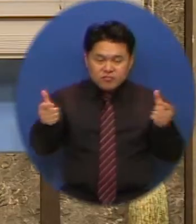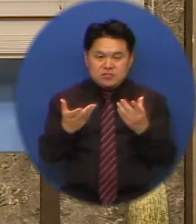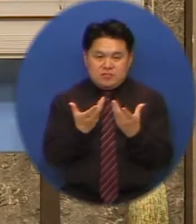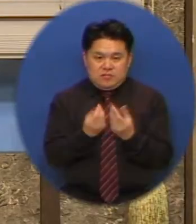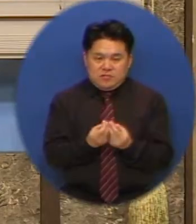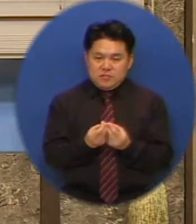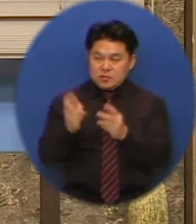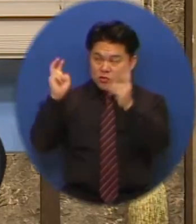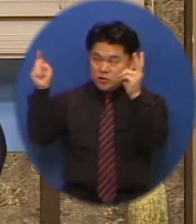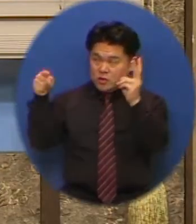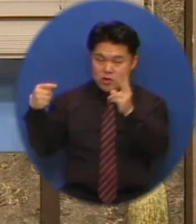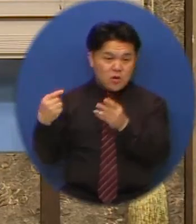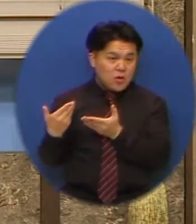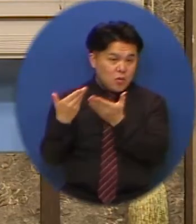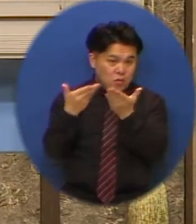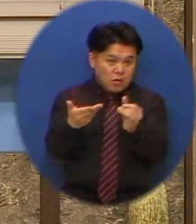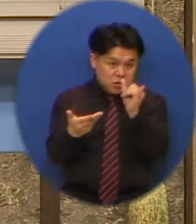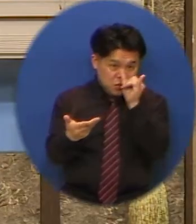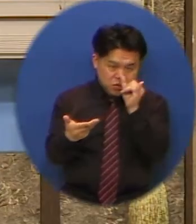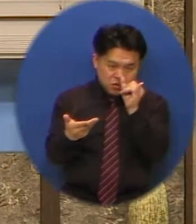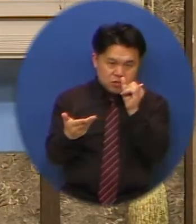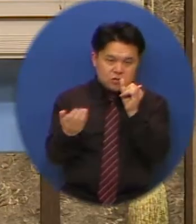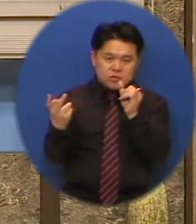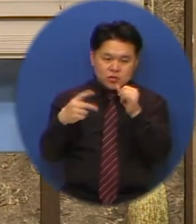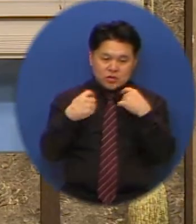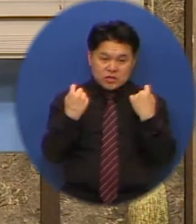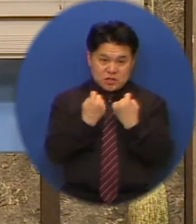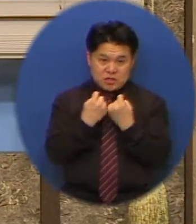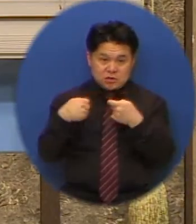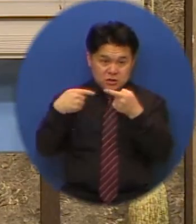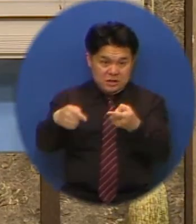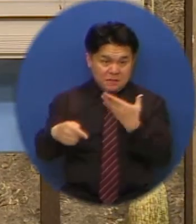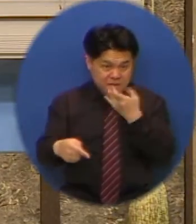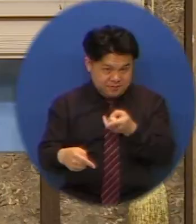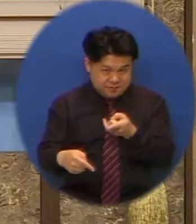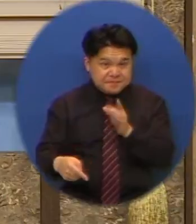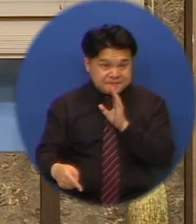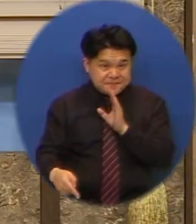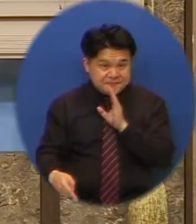CSR 활동들이지만 네. 거기 이제 개인도 이제 들어올 수가 있는 거죠. 네. 그래서